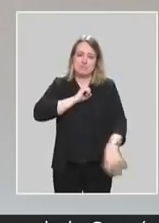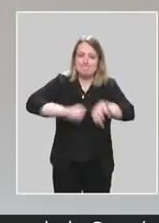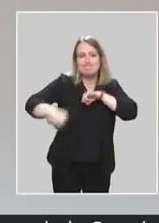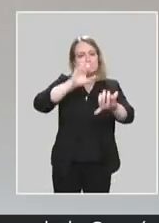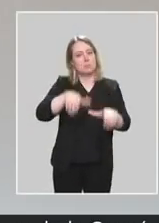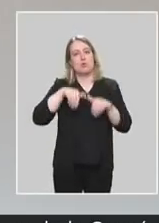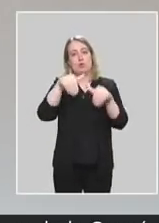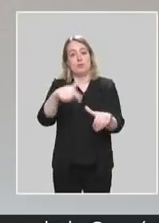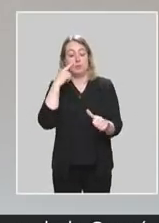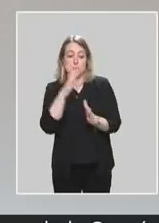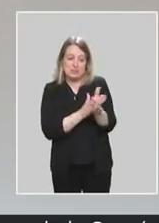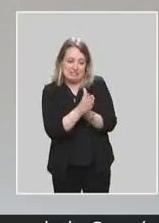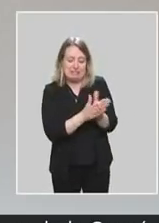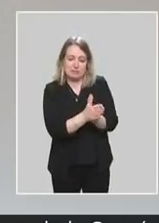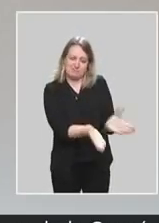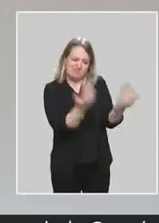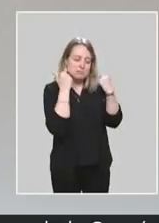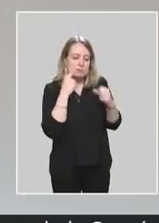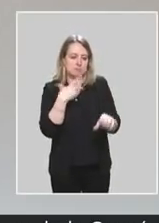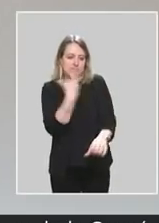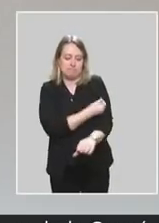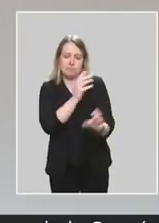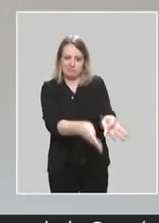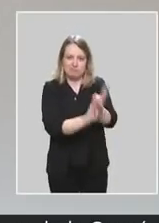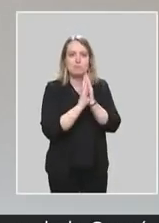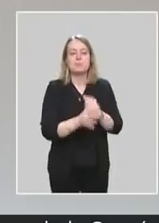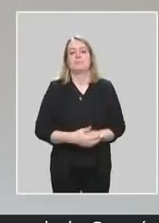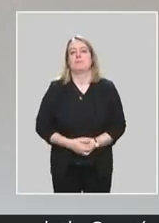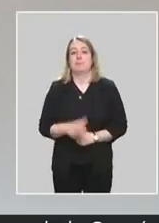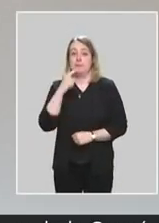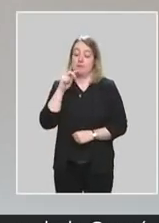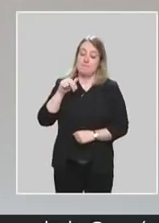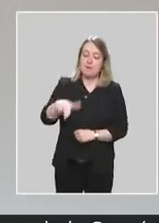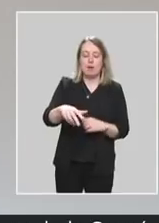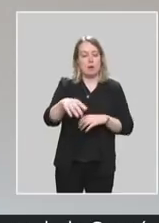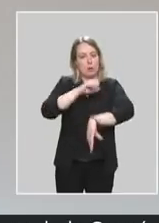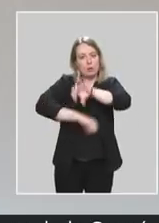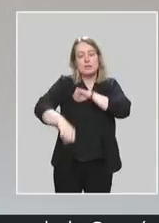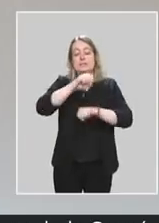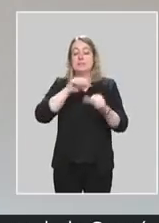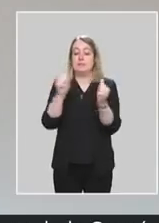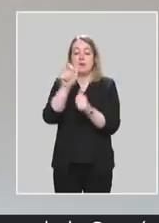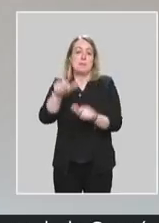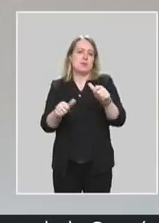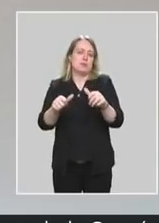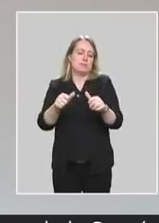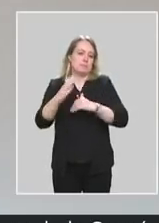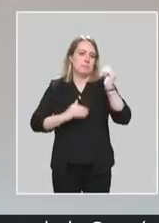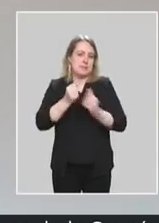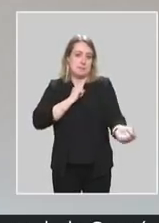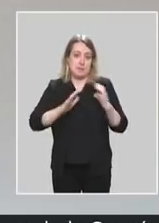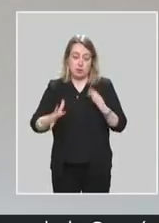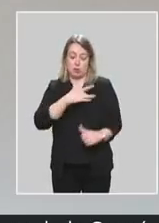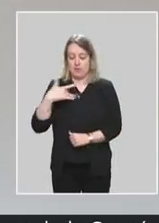aller vous motiver à recevoir ce vaccin. On va développer à nouveau des opérations avec des médiateurs sanitaires à destination des